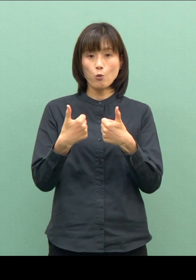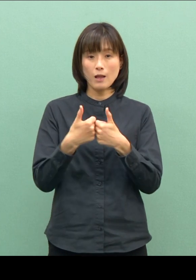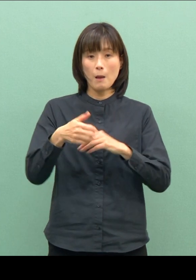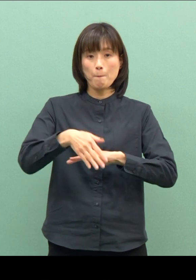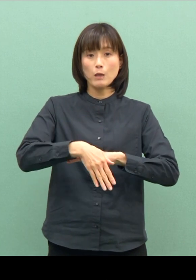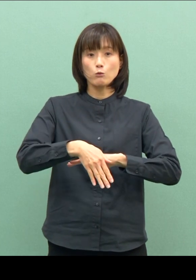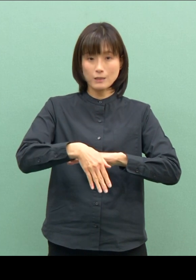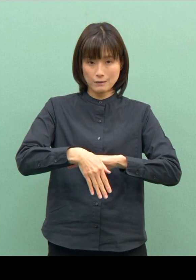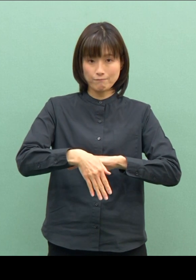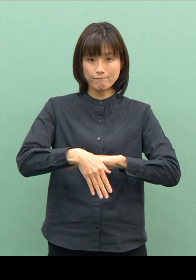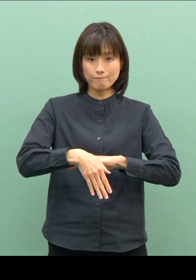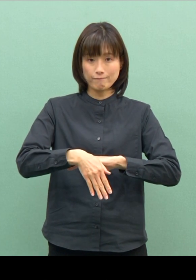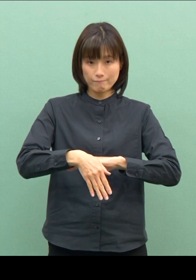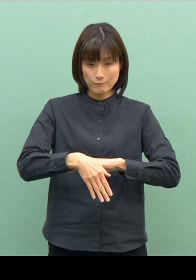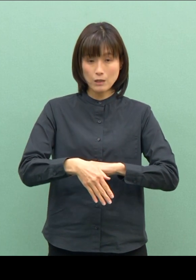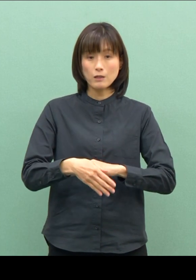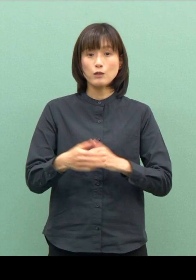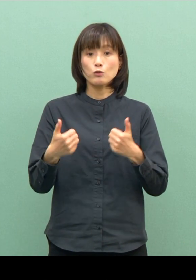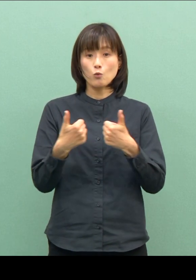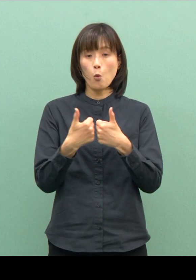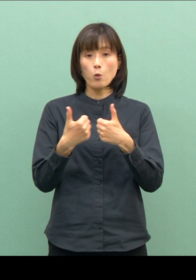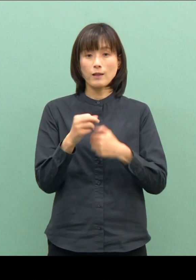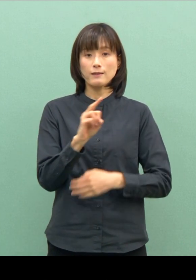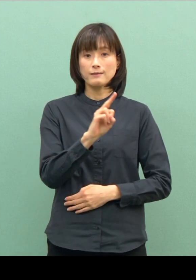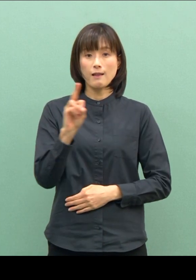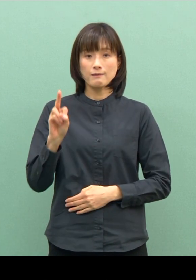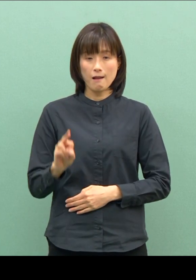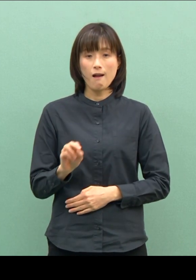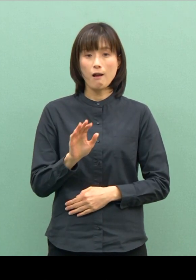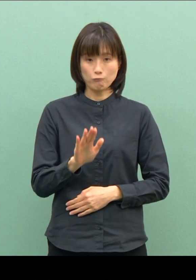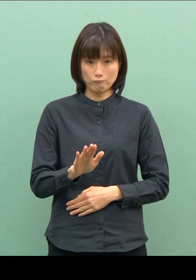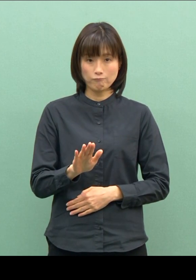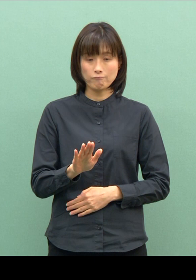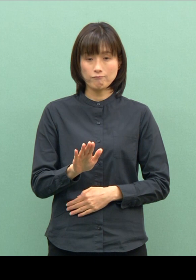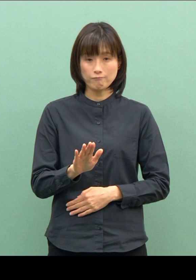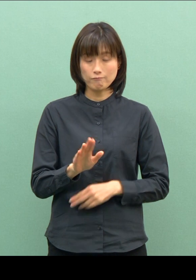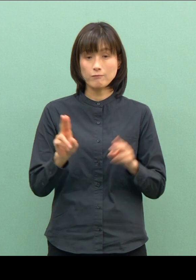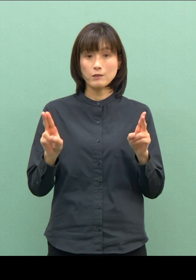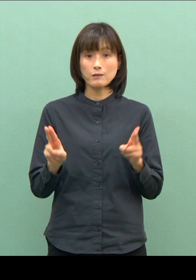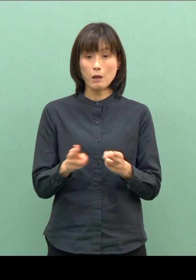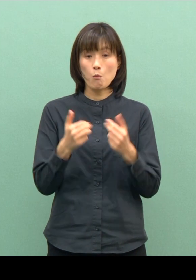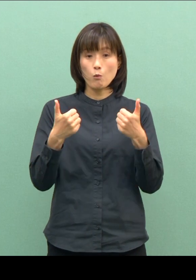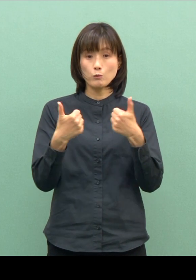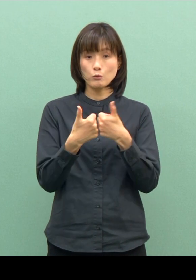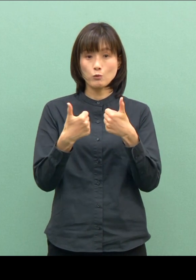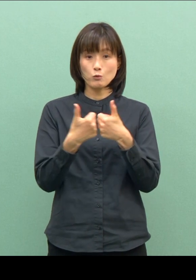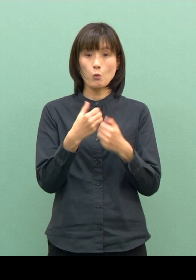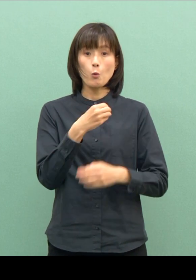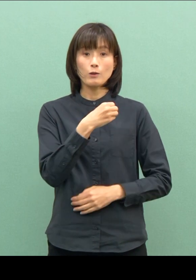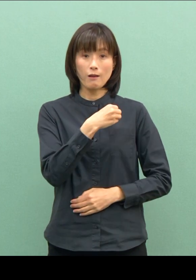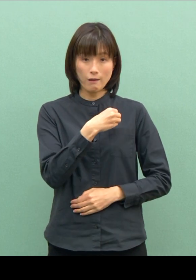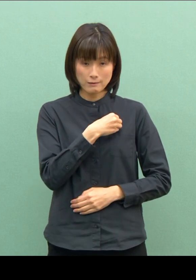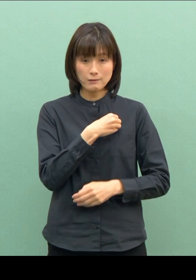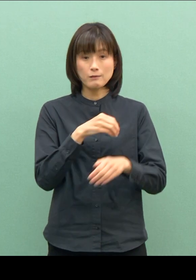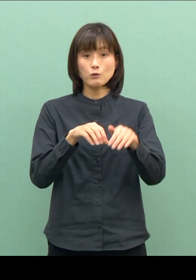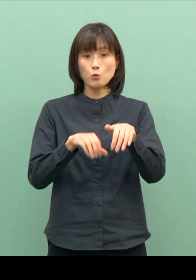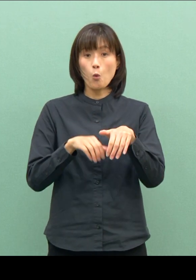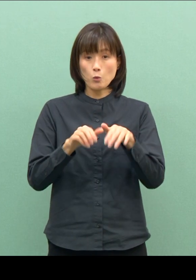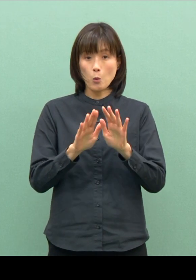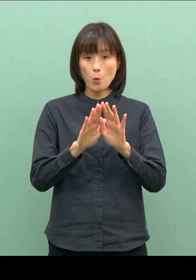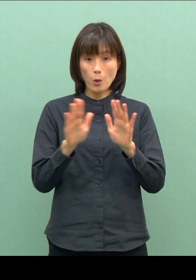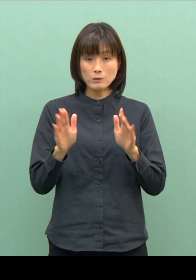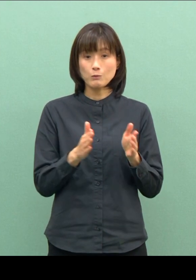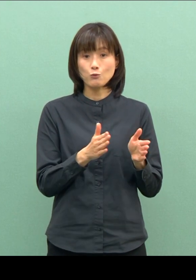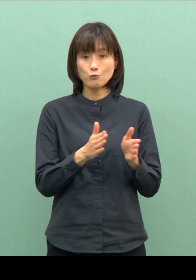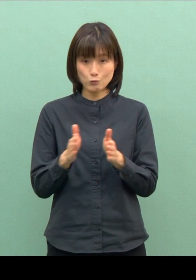口として長崎県新規就農相談センターを設置しています。専門の相談員が農業を始めるにあた